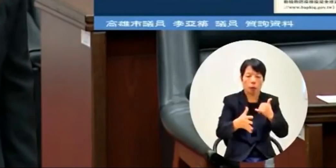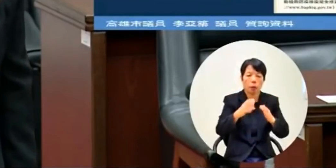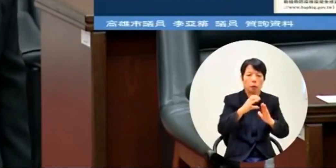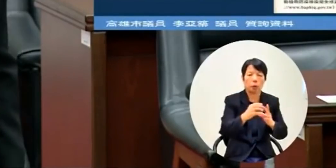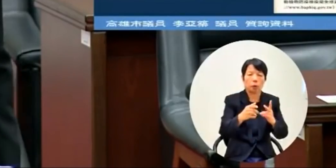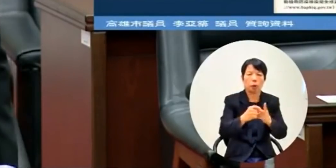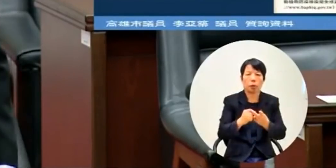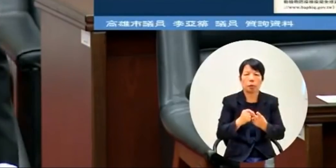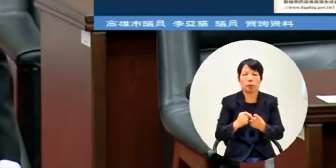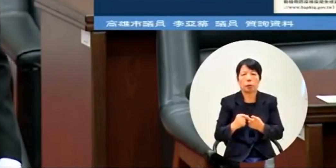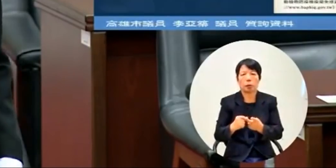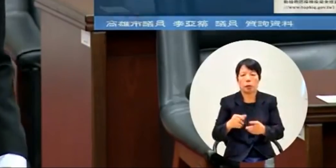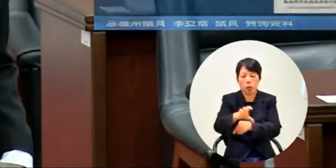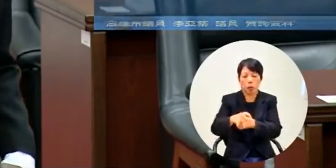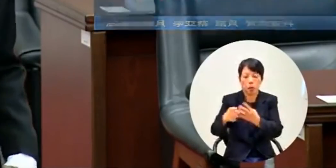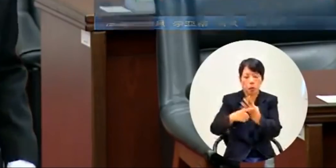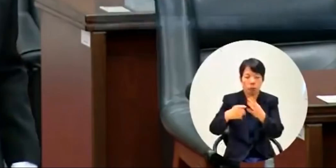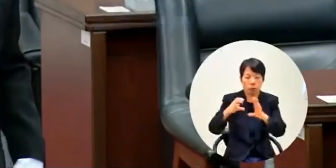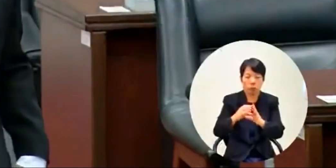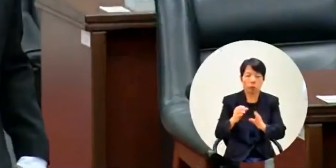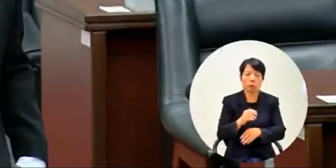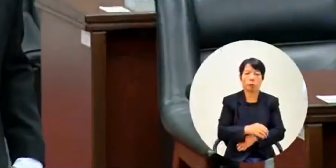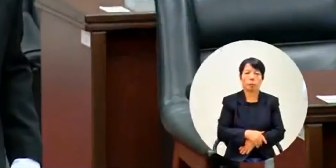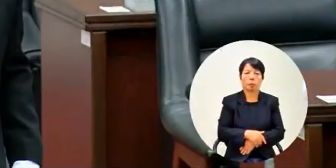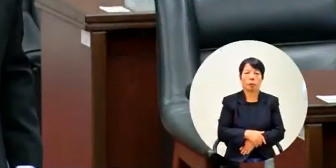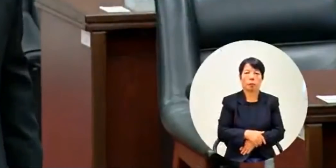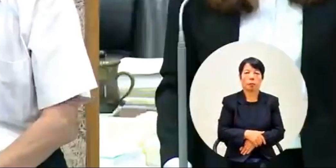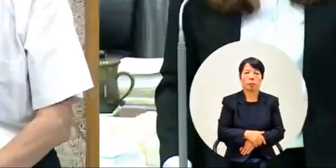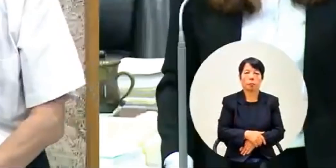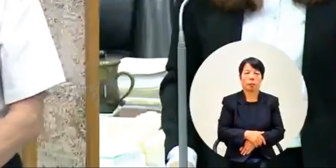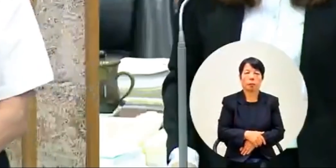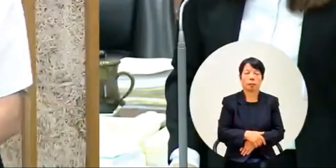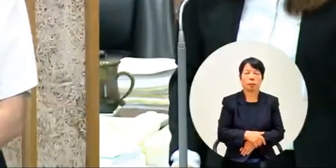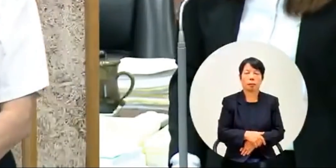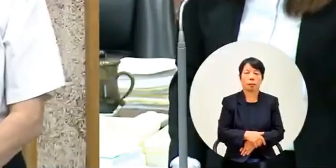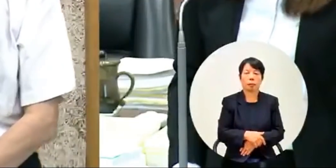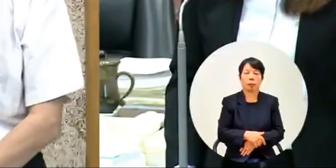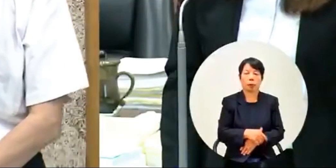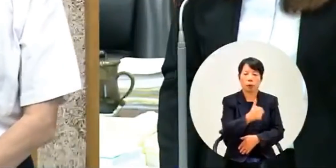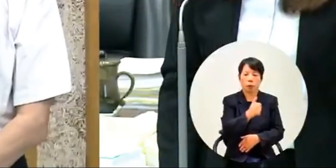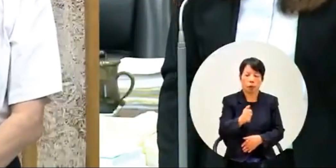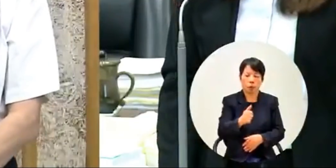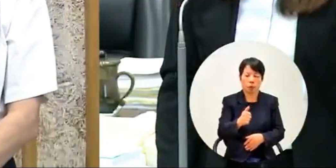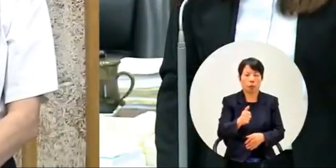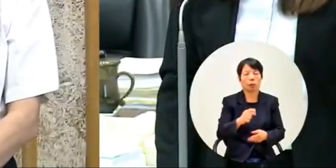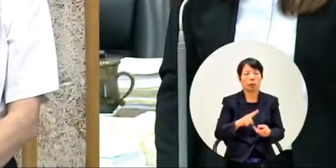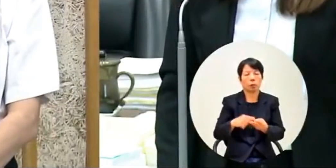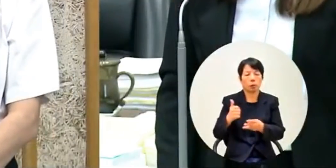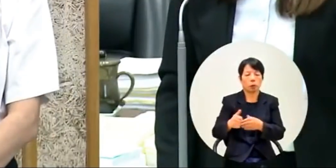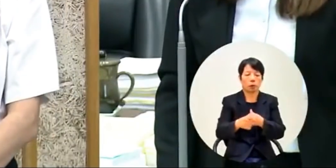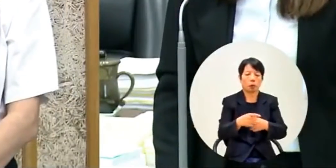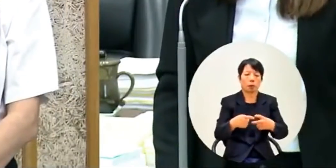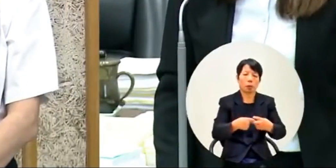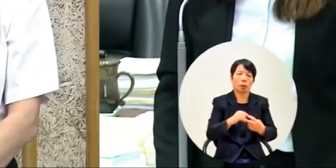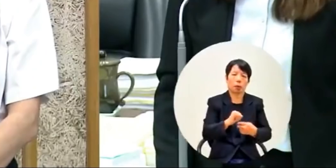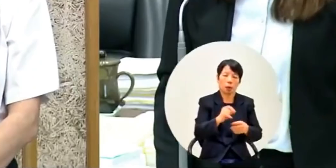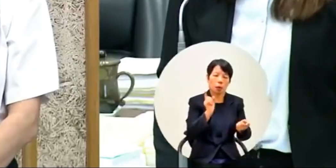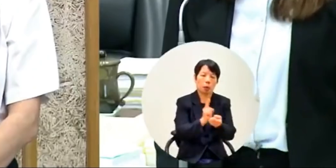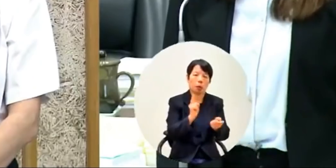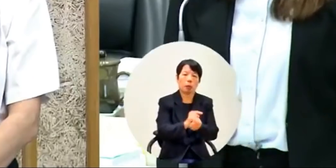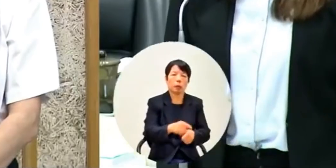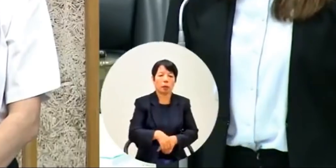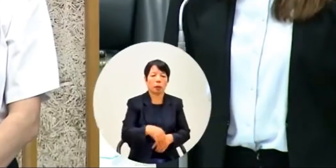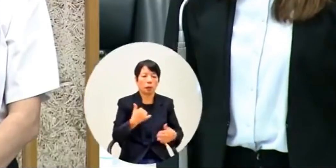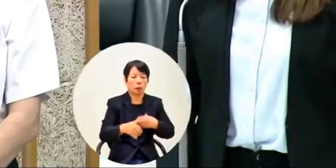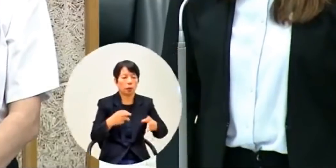回复一下，谢谢。 海洋局局长请回复。 谢谢主席，谢谢李议员。那有关新达港 BOT 案，它